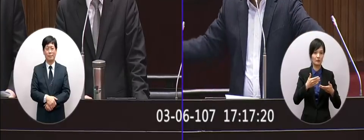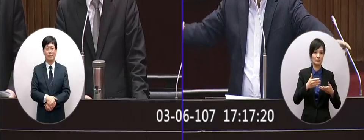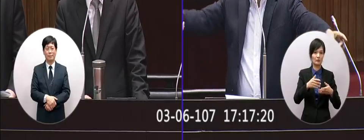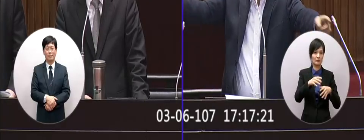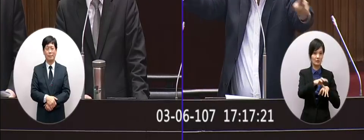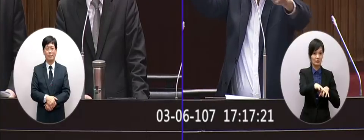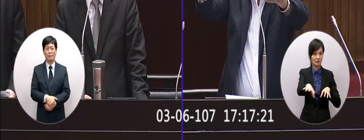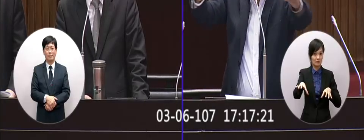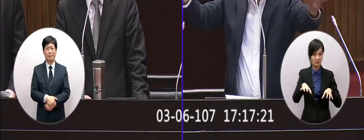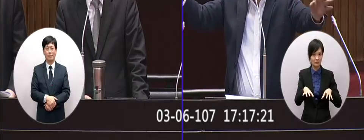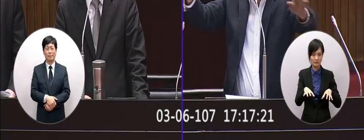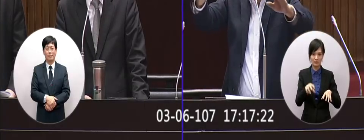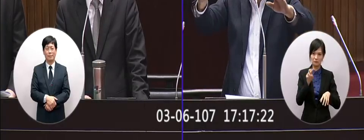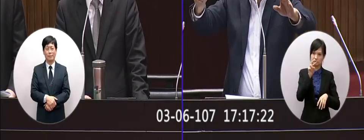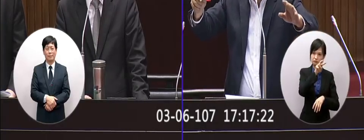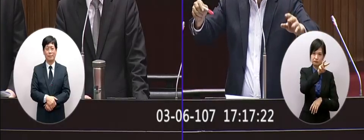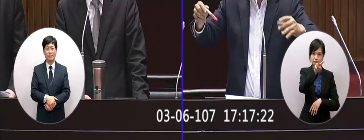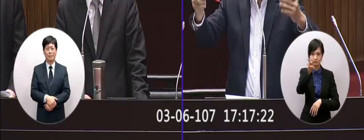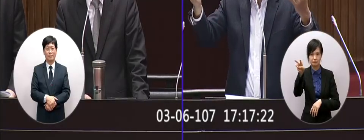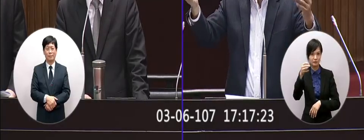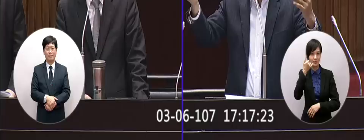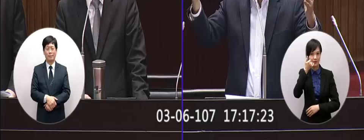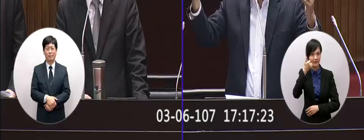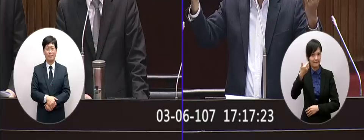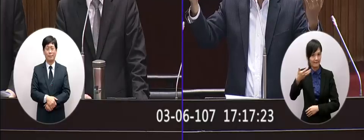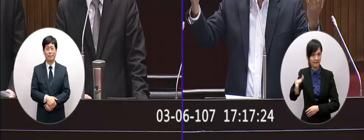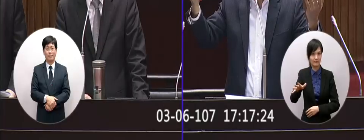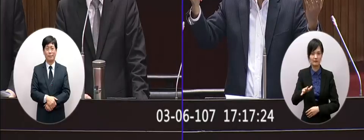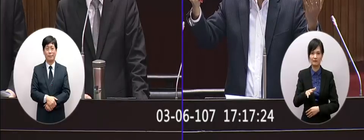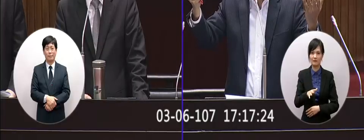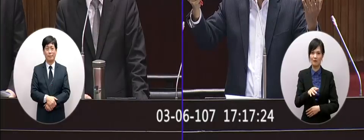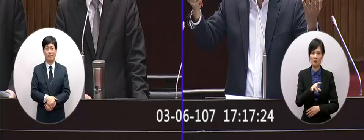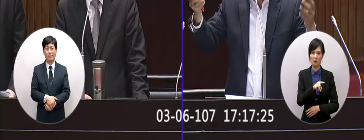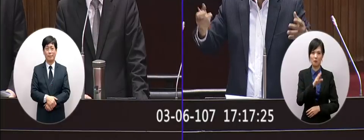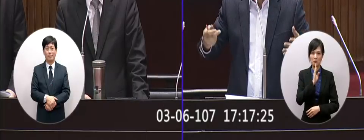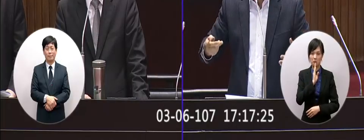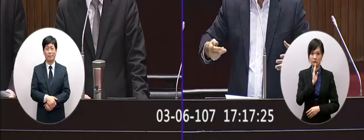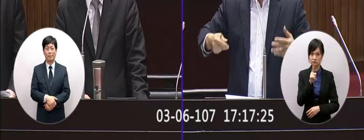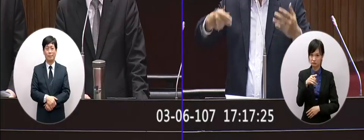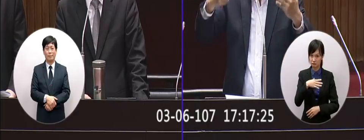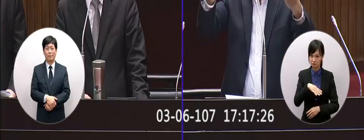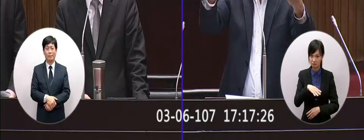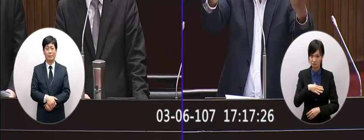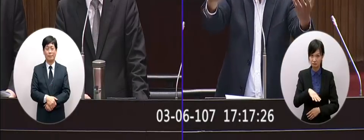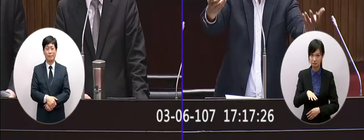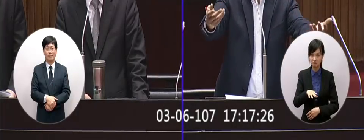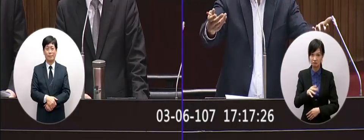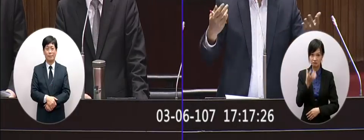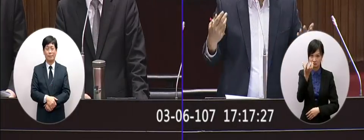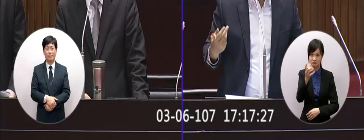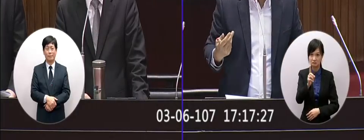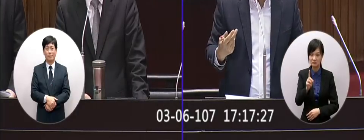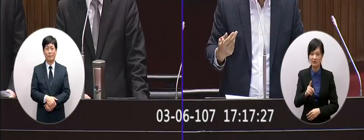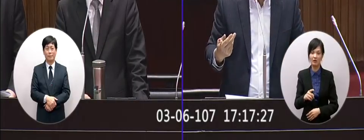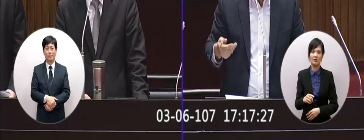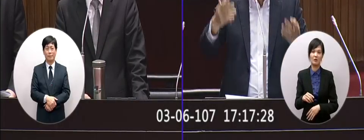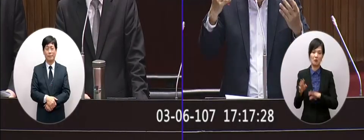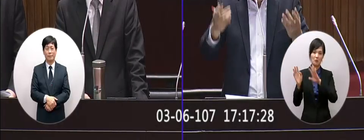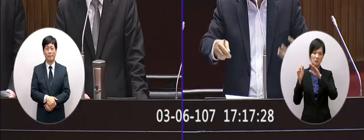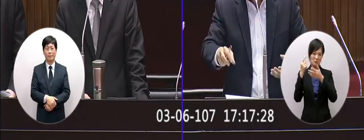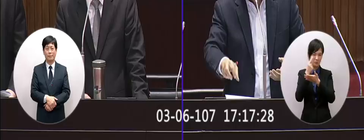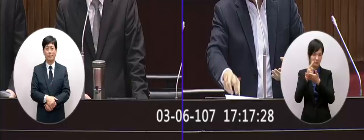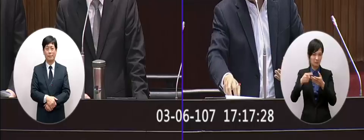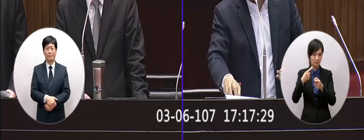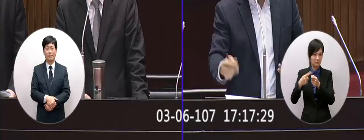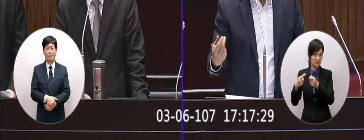州，迄拢种海啊，三海啊。啊，阮遐海会啥？你敢知？那都当年风台就水灾嘛吼，啊！